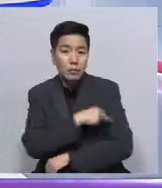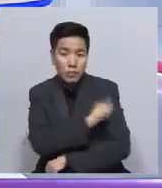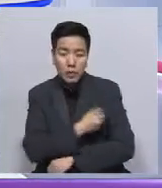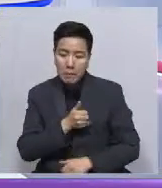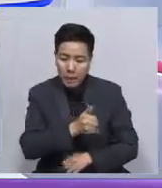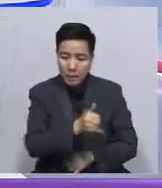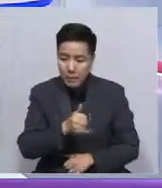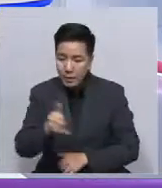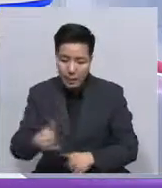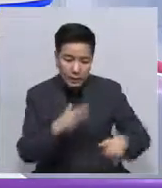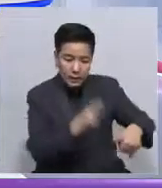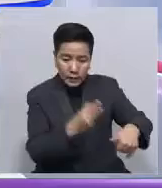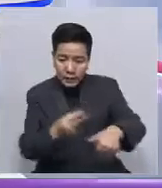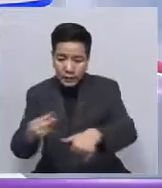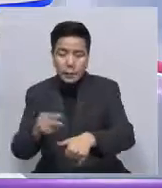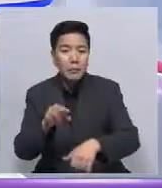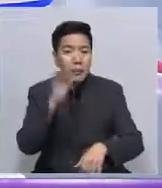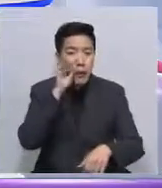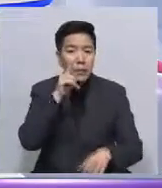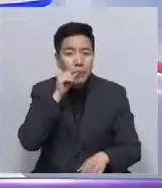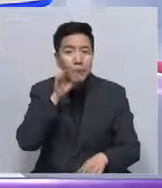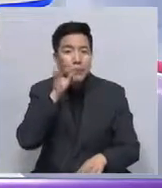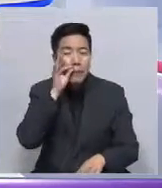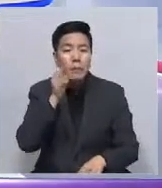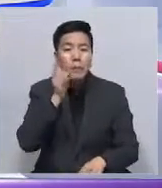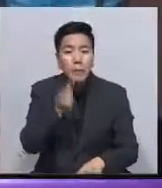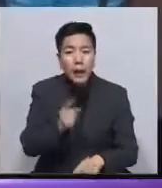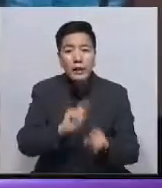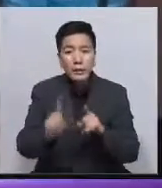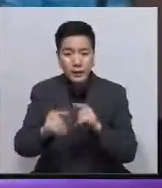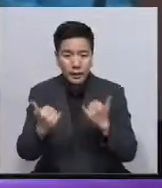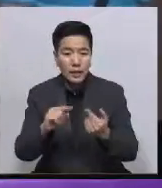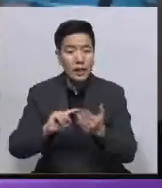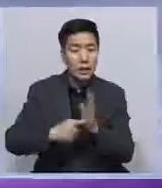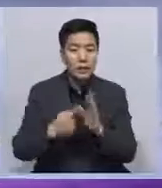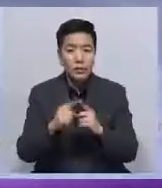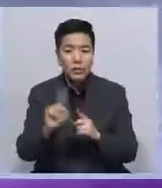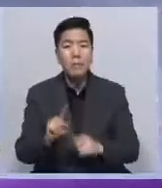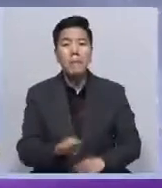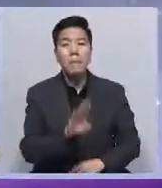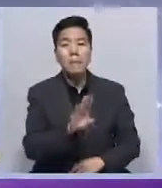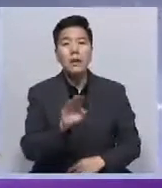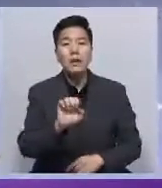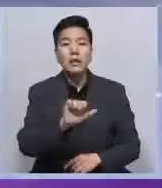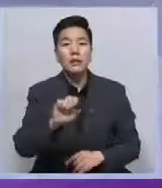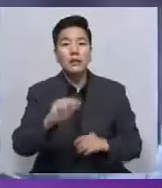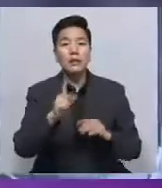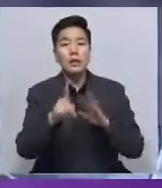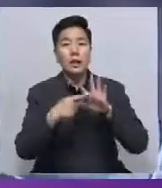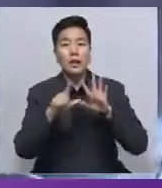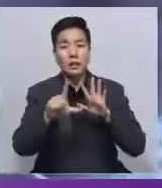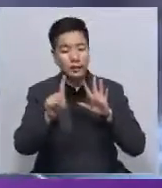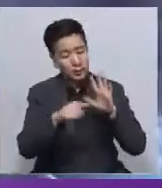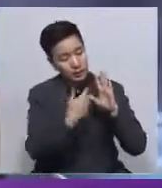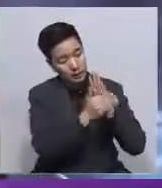ฉีดวัคซีนให้กับสัตว์เลี้ยงของประชาชนอย่างต่อเนื่องค่ะไปเริ่มกันที่จังหวัดบึงกาฬนะคะเจ้าหน้าที่ปศุสัตว์อำเภอโซ่พิสั